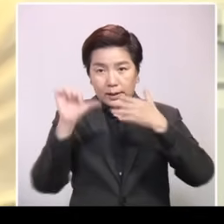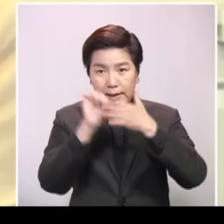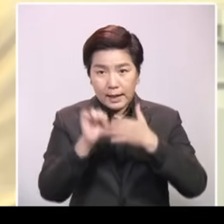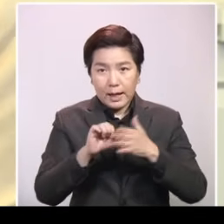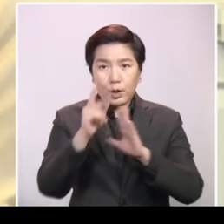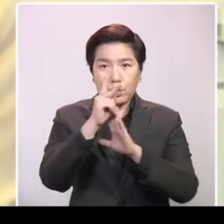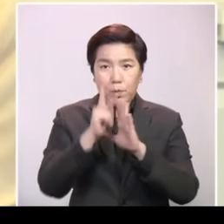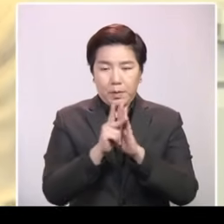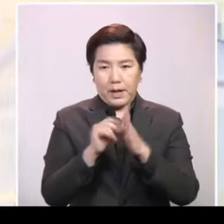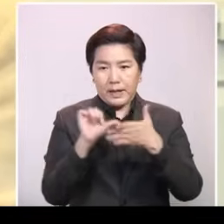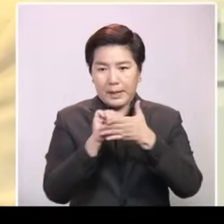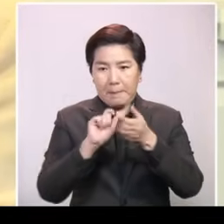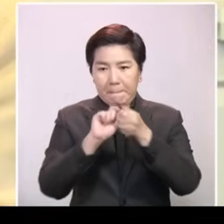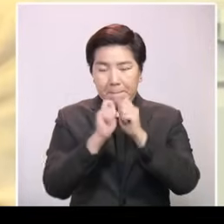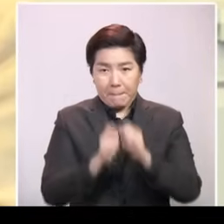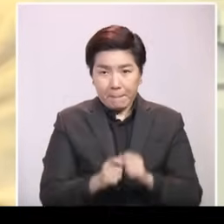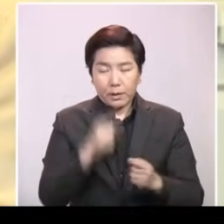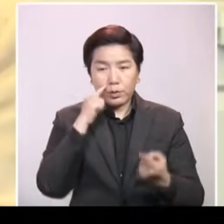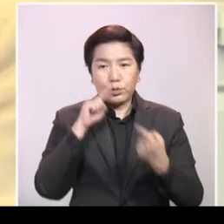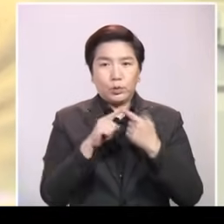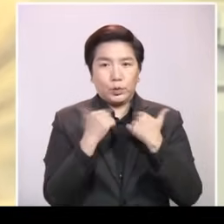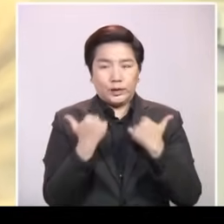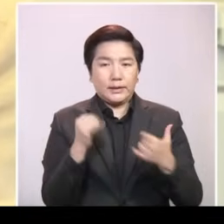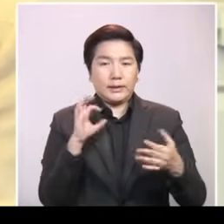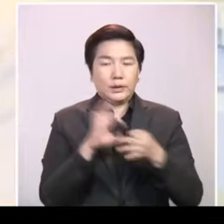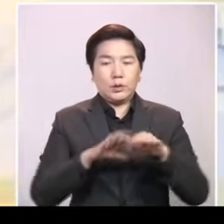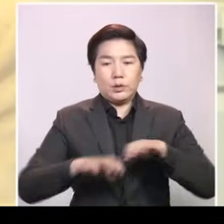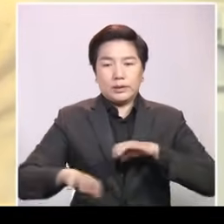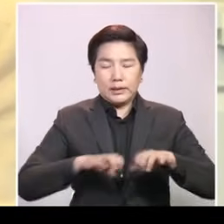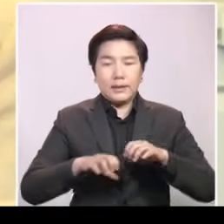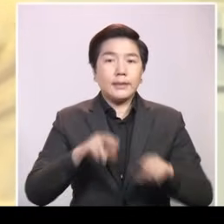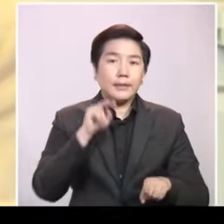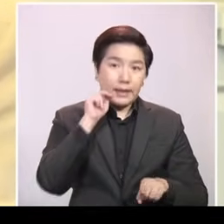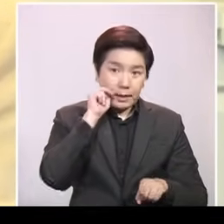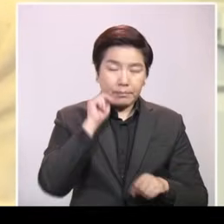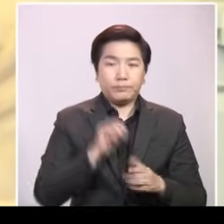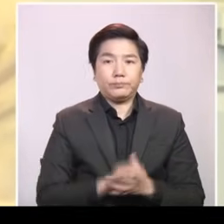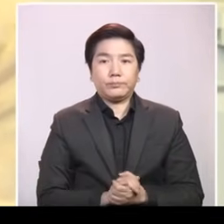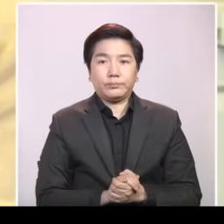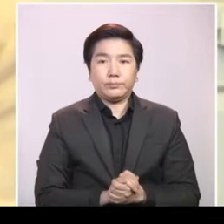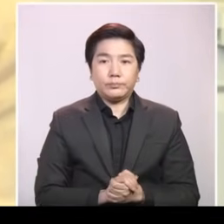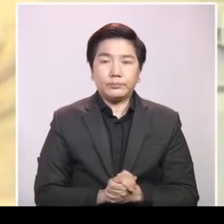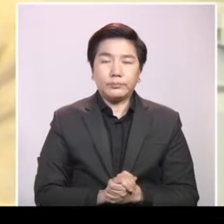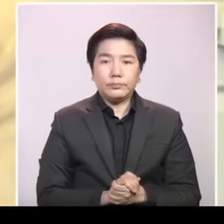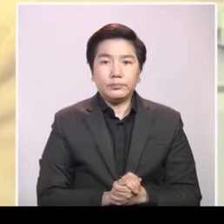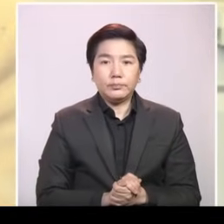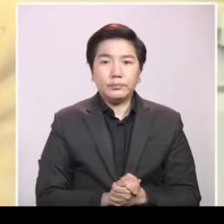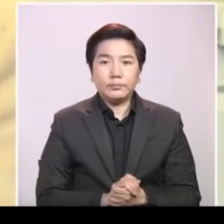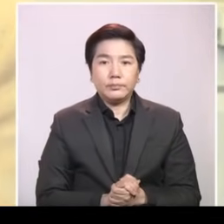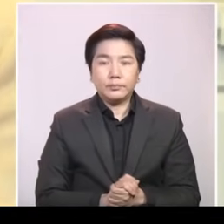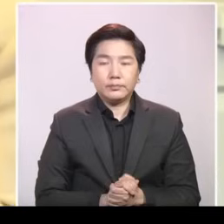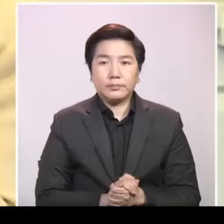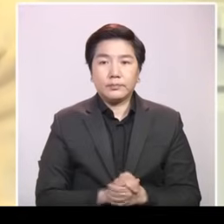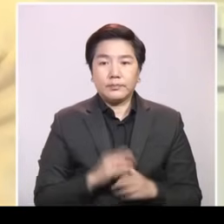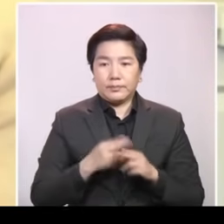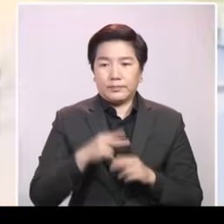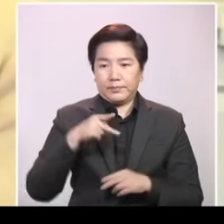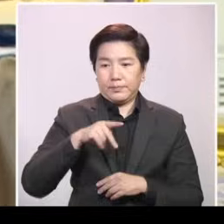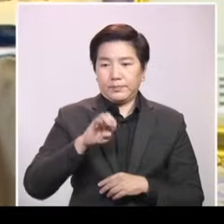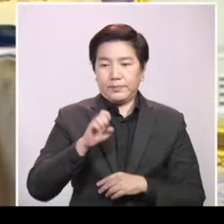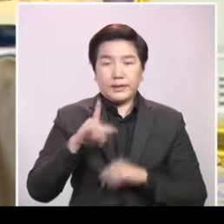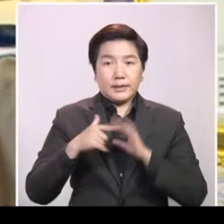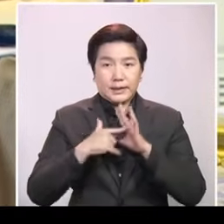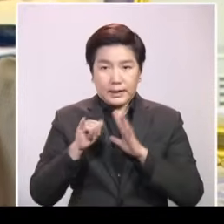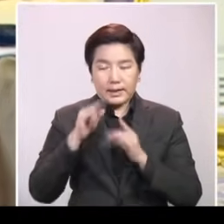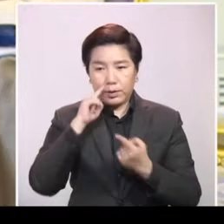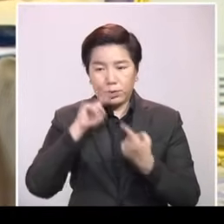กฎหมายและปรับปรุงโครงสร้างใหญ่อย่างเช่นเรื่องการบริหารจัดการน้ำครับซึ่งนายพิชัยได้กล่าวถึงการเจริญเติบโต